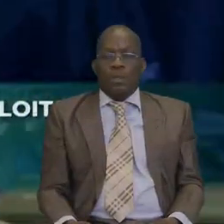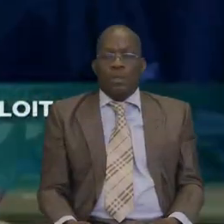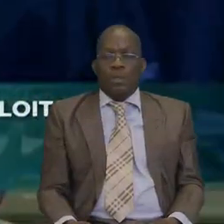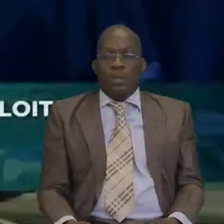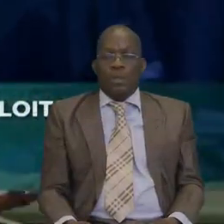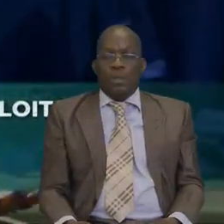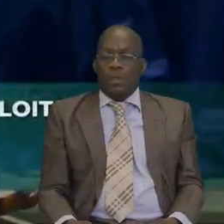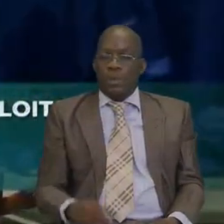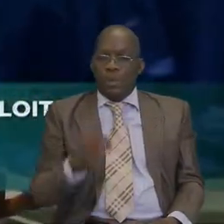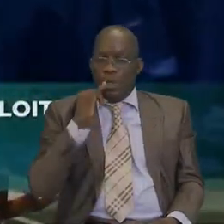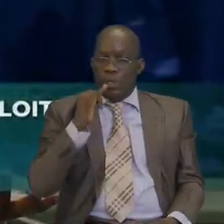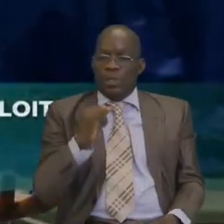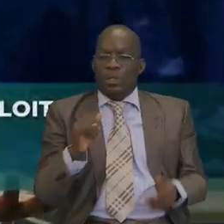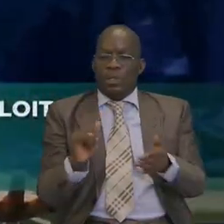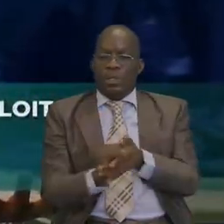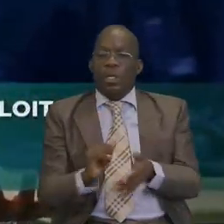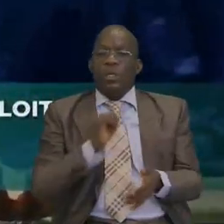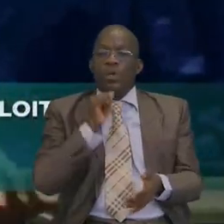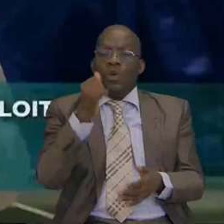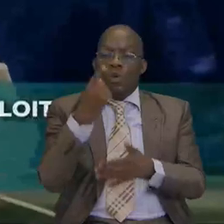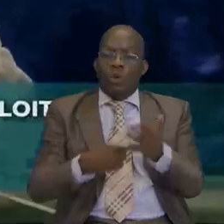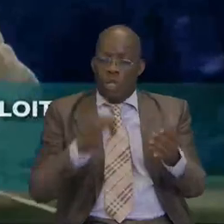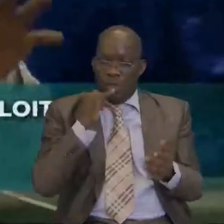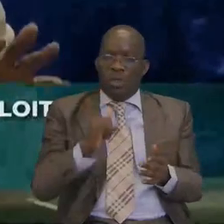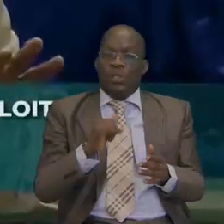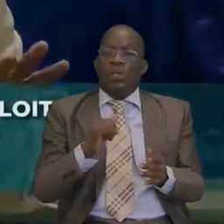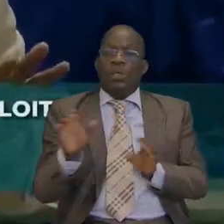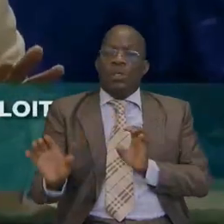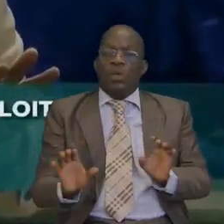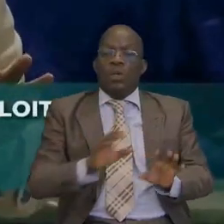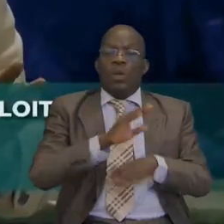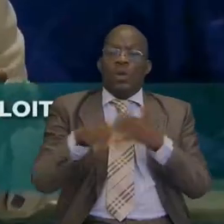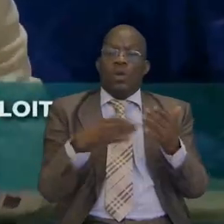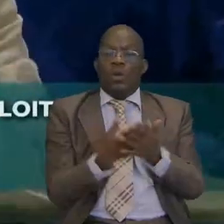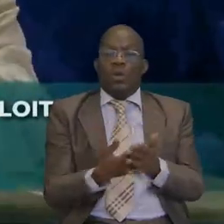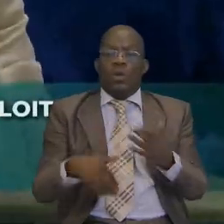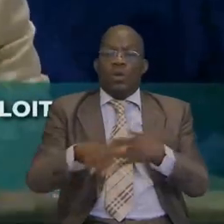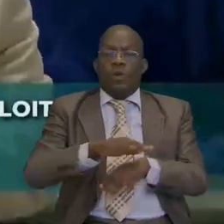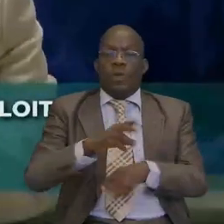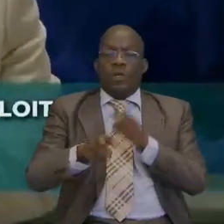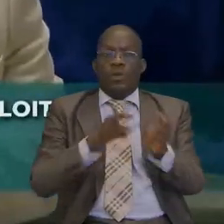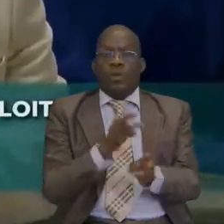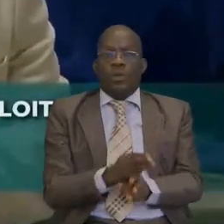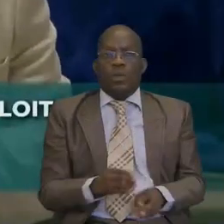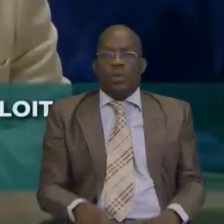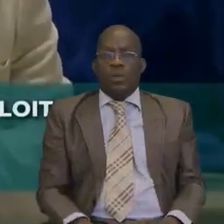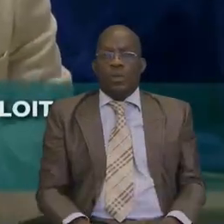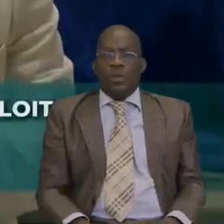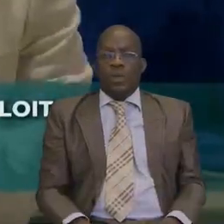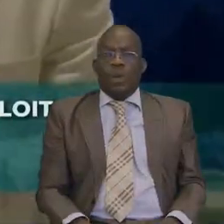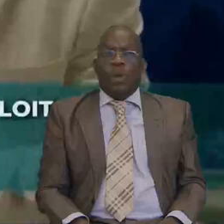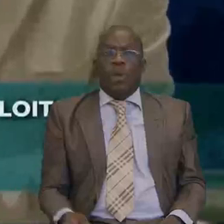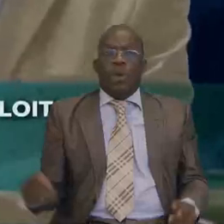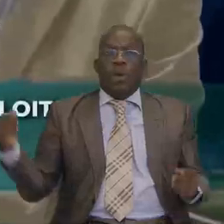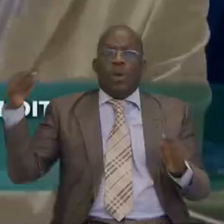N'est-ce pas ce qu'il a fait partout dans le monde? Tu as flatté jusqu'à ce que tu t'oublies